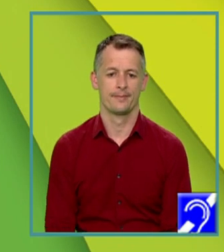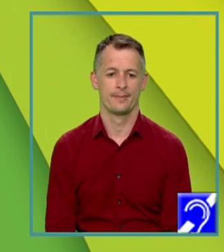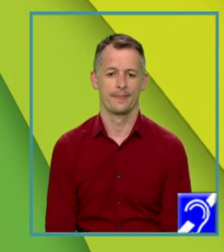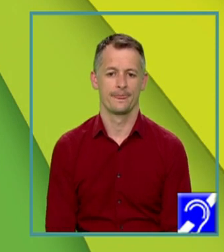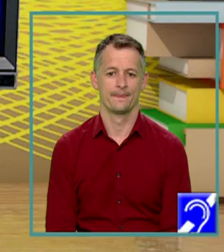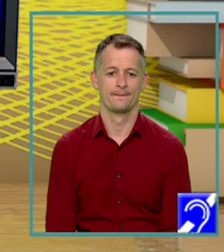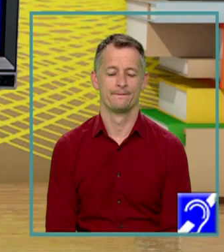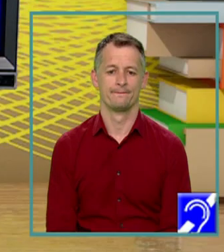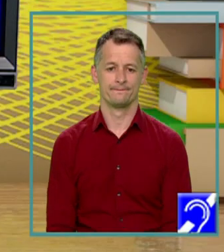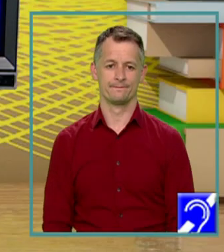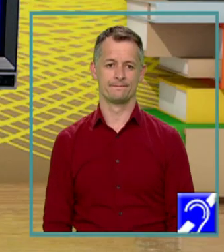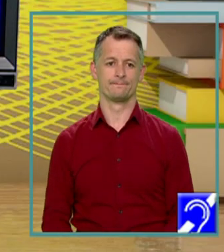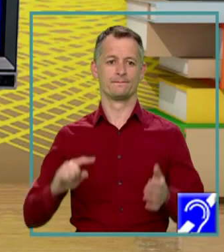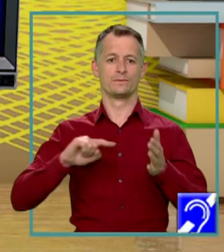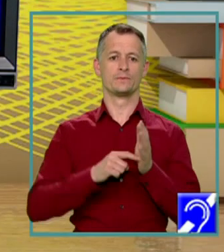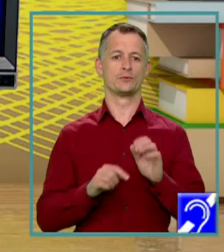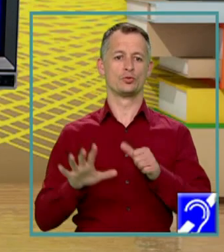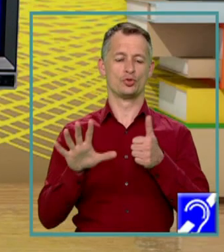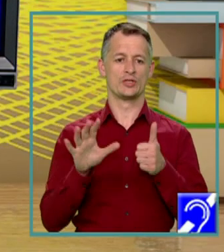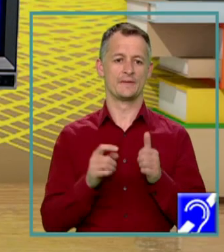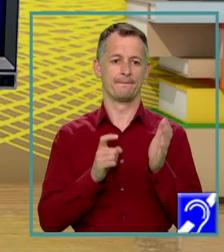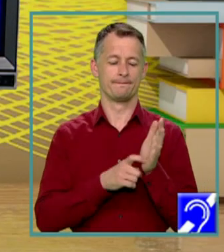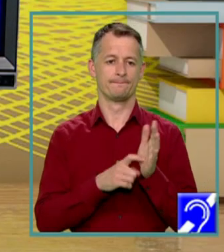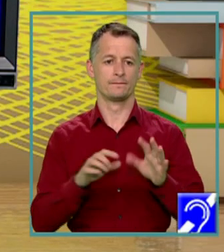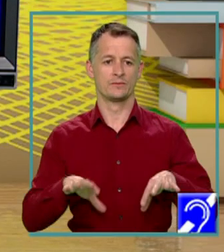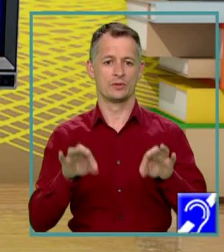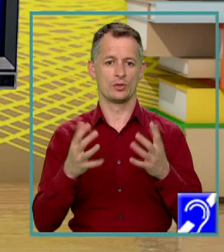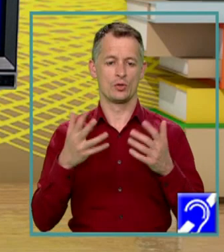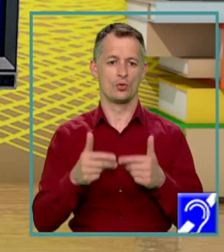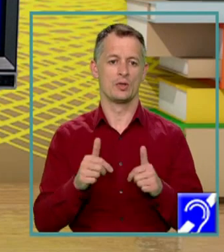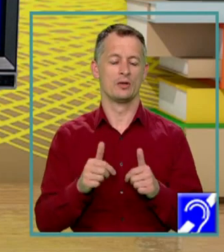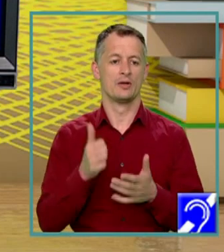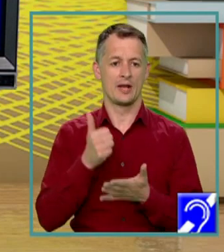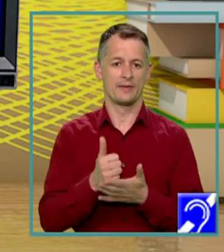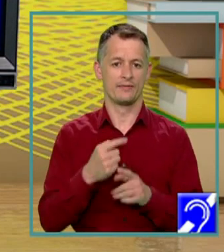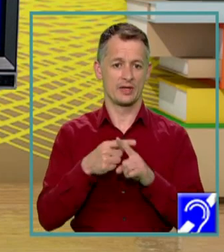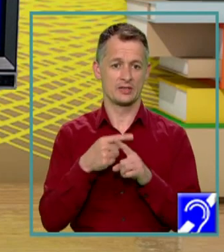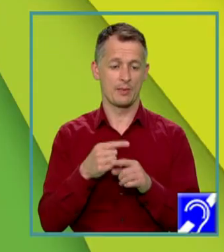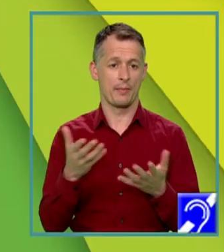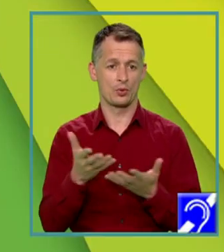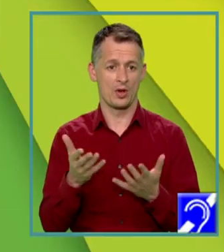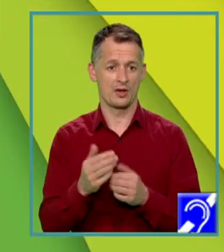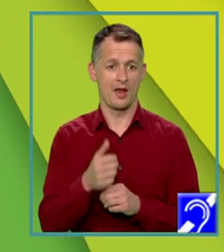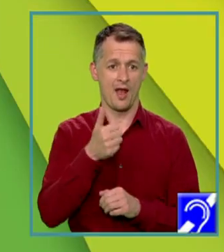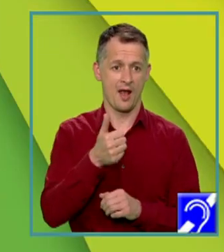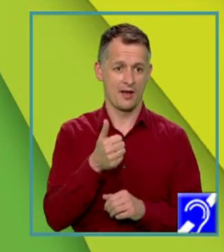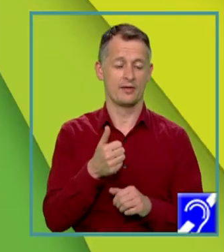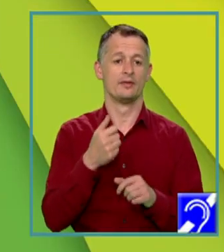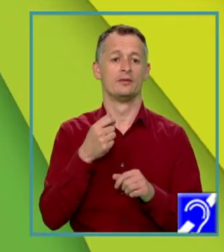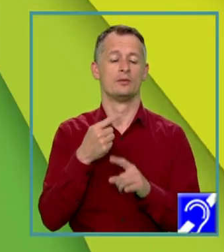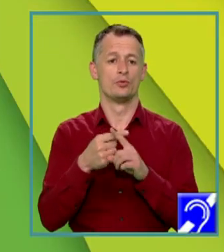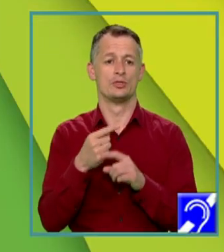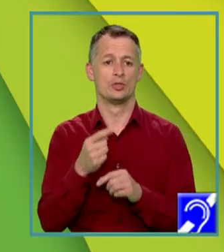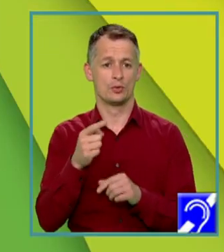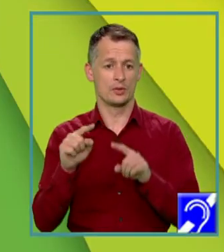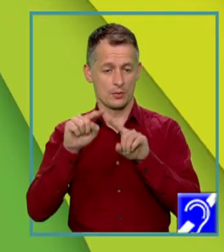20:12 la punctul 6 se cere determinarea numărului real X pentru care a înmulțit cu paranteză